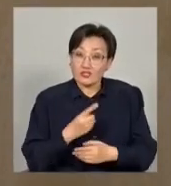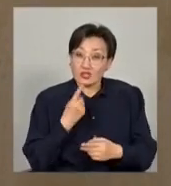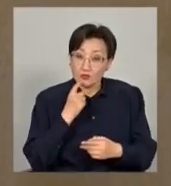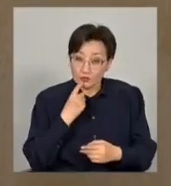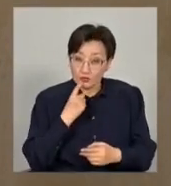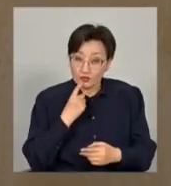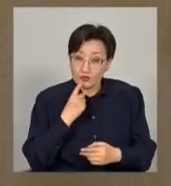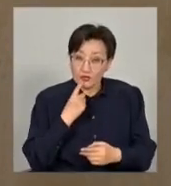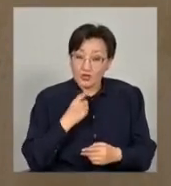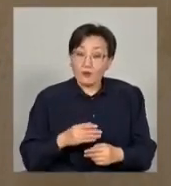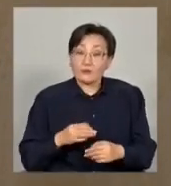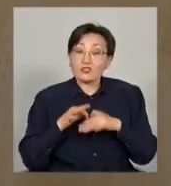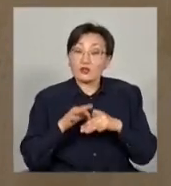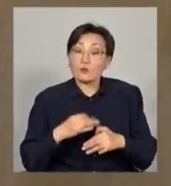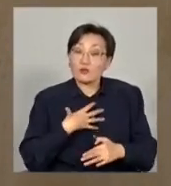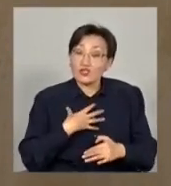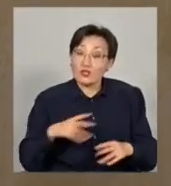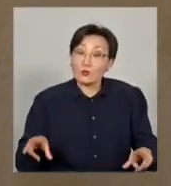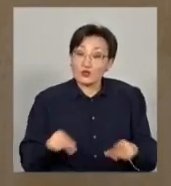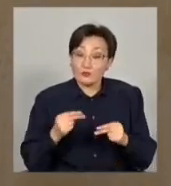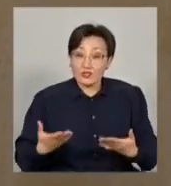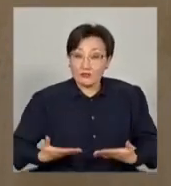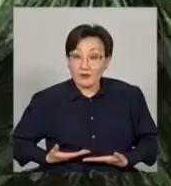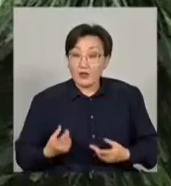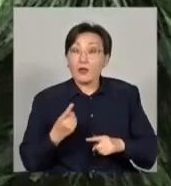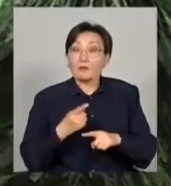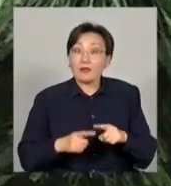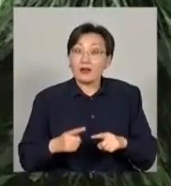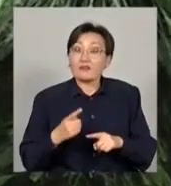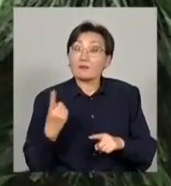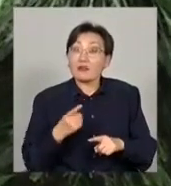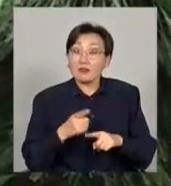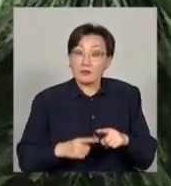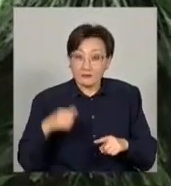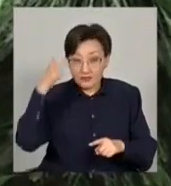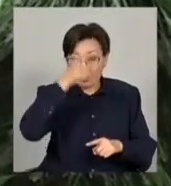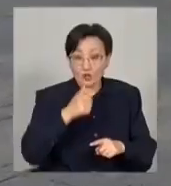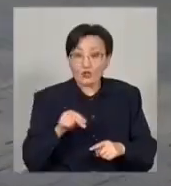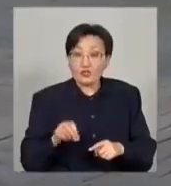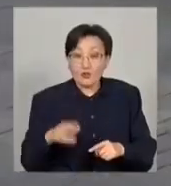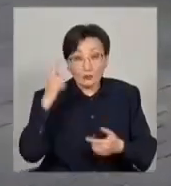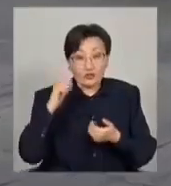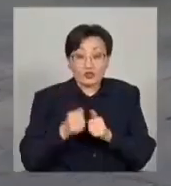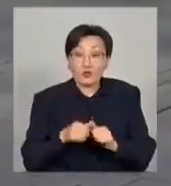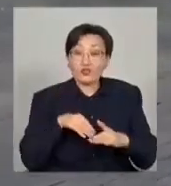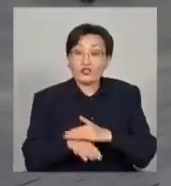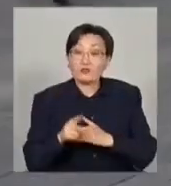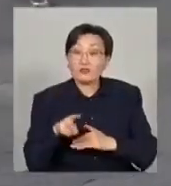трудностями и приведет к важным успехам в жизни первой половине года. А давайте узнаем, чем запомнился